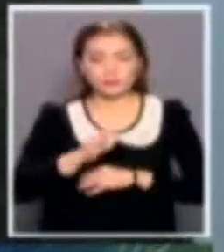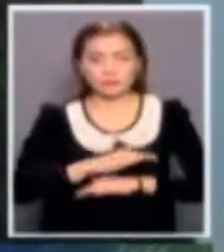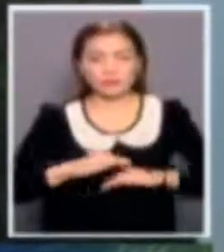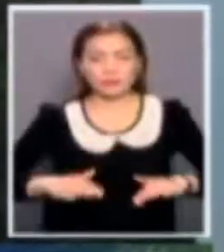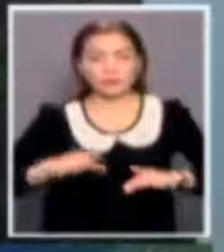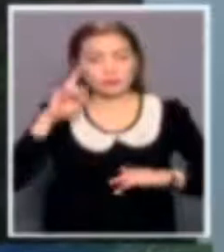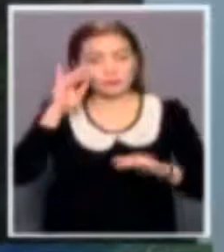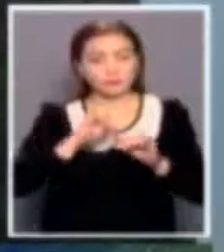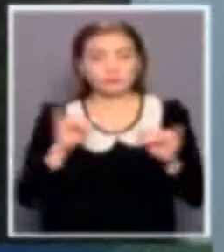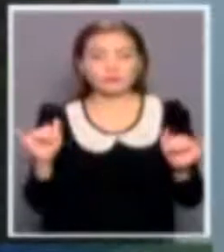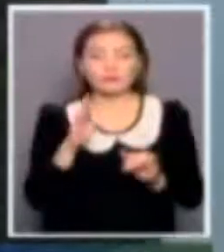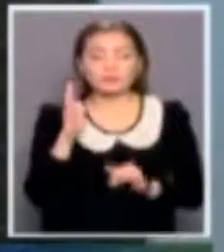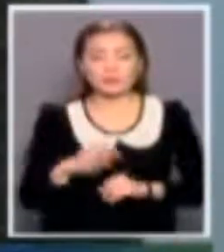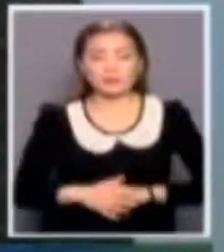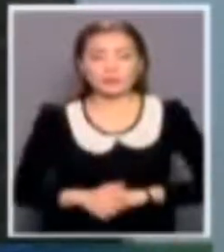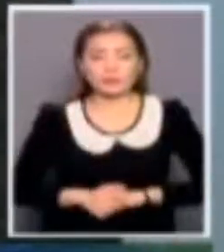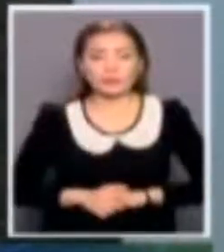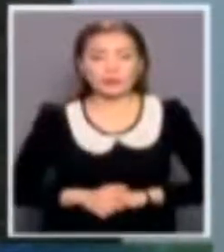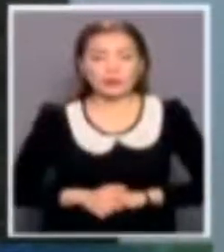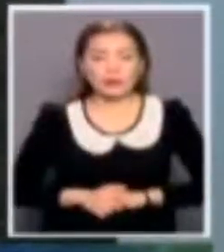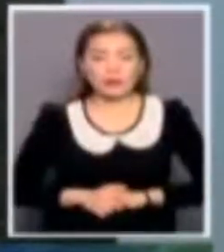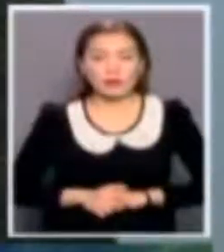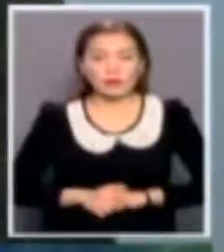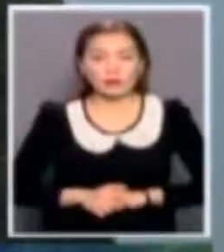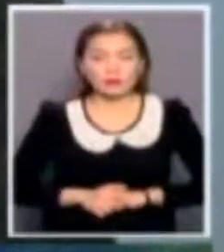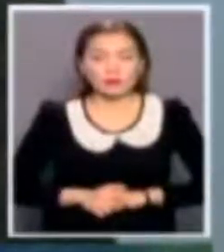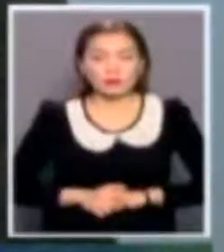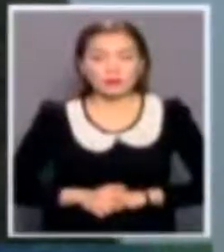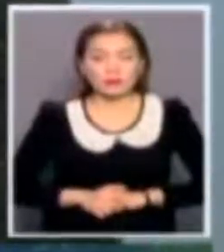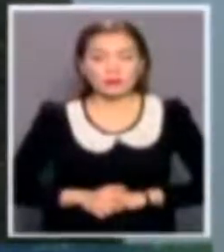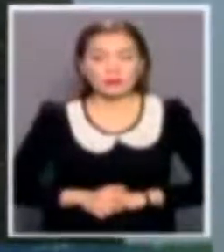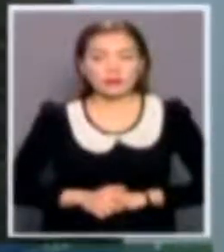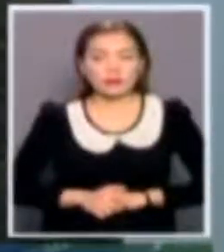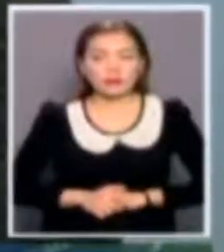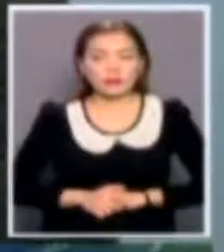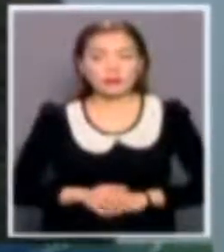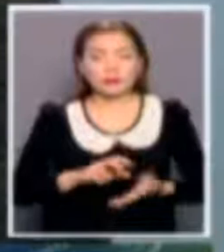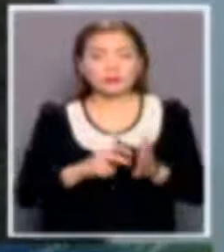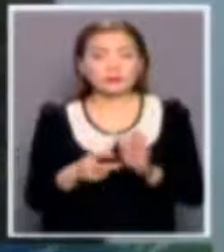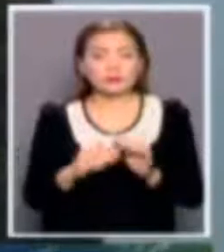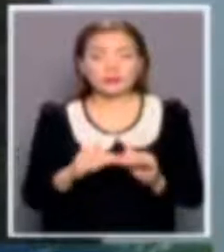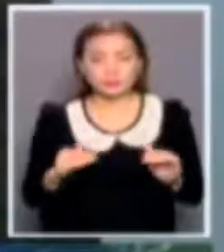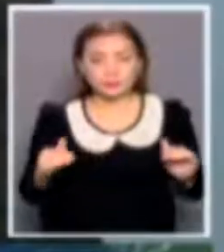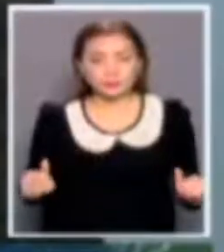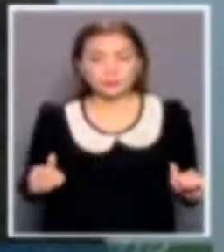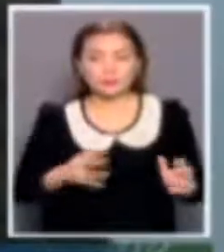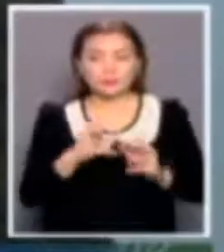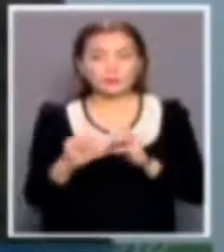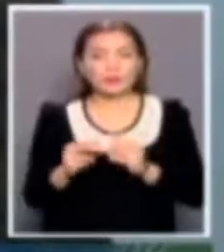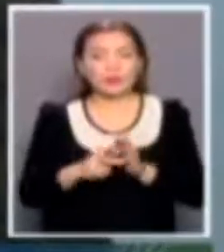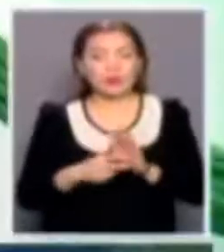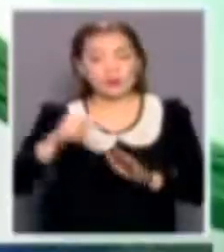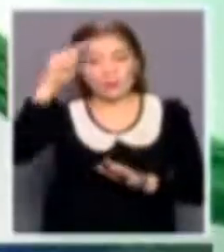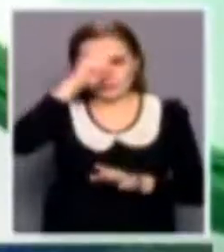баланың өсу динамикасын анықтап отады. Тағы да бір ерекшелігі бұл кабинеттегі балалар жалпы сыныпта